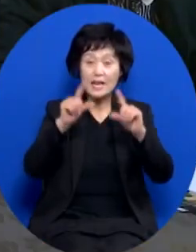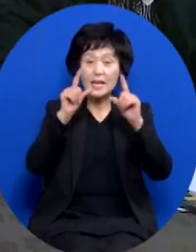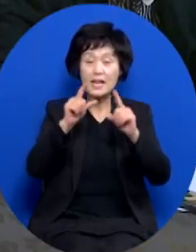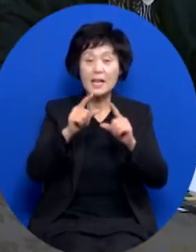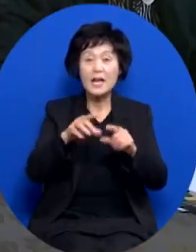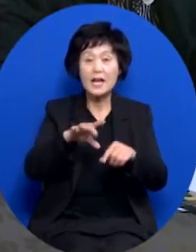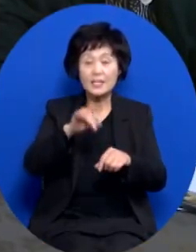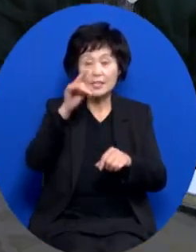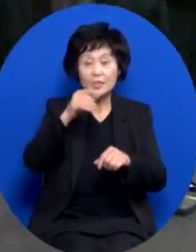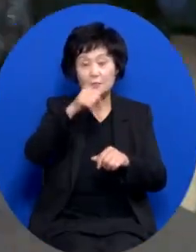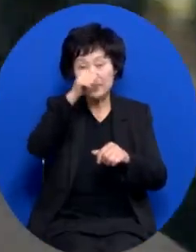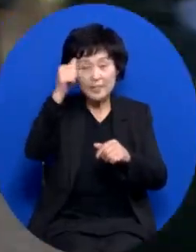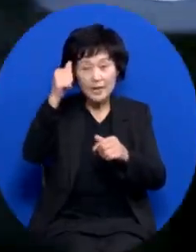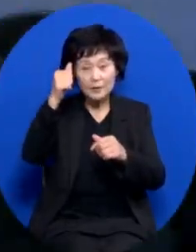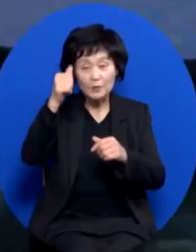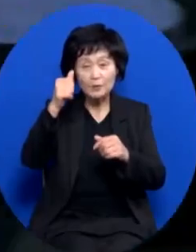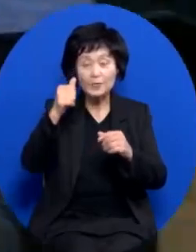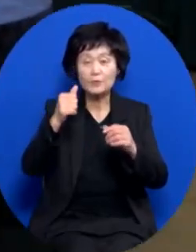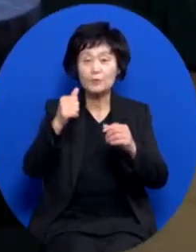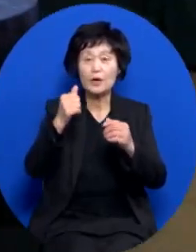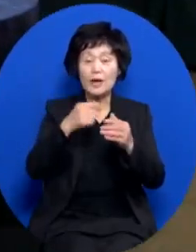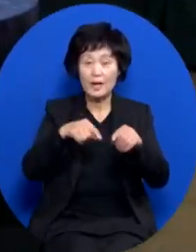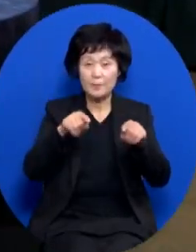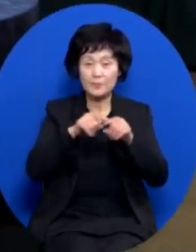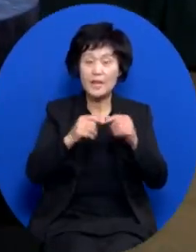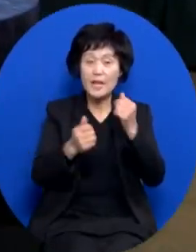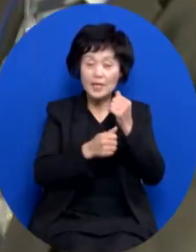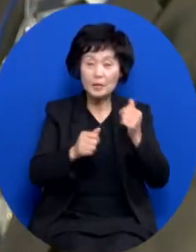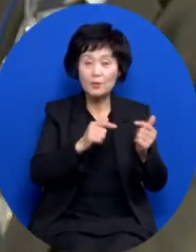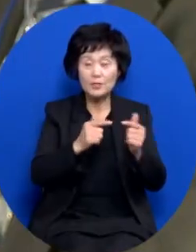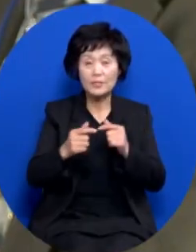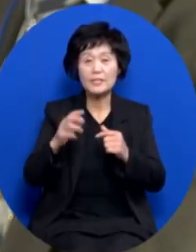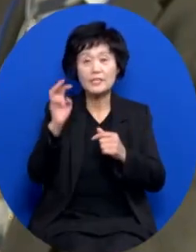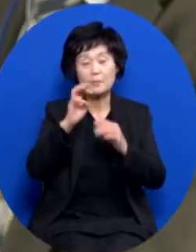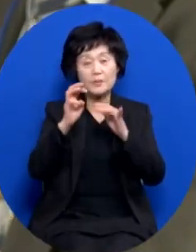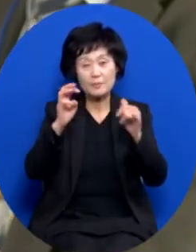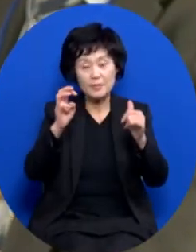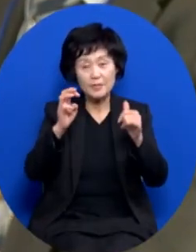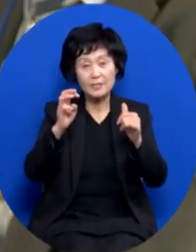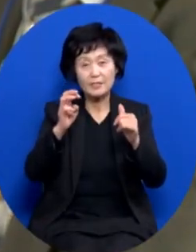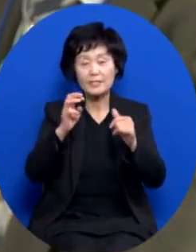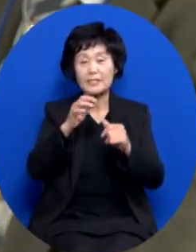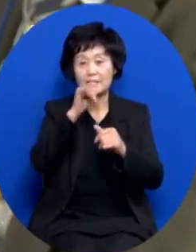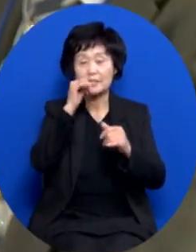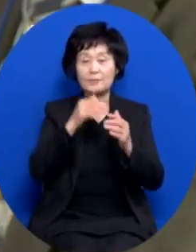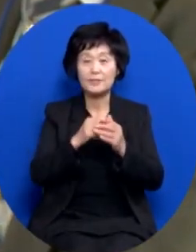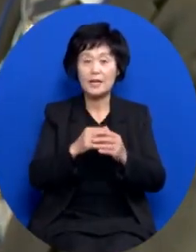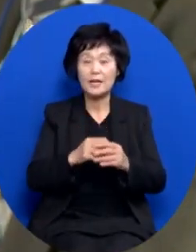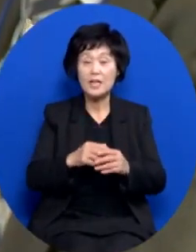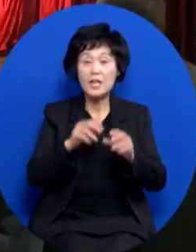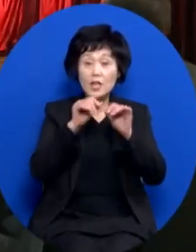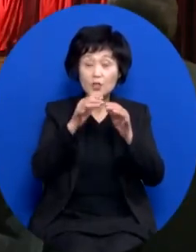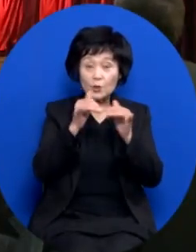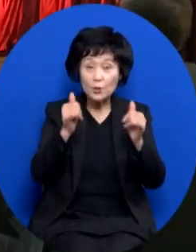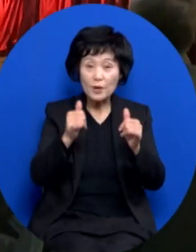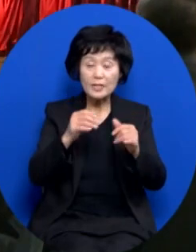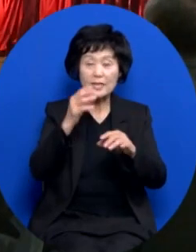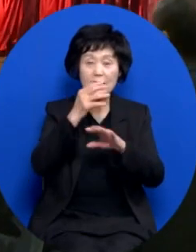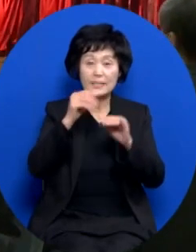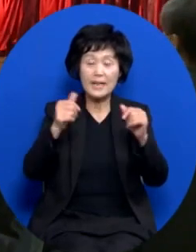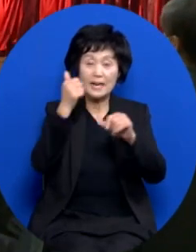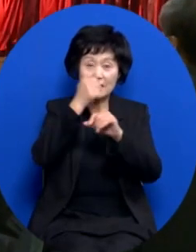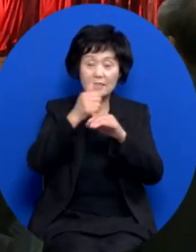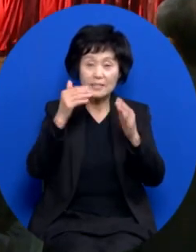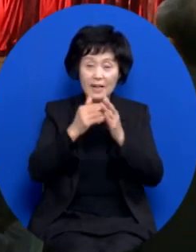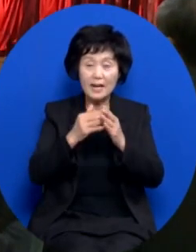최병태 장로를 비롯해 임원과 이사회 약 30명이 구성됐습니다 월드 선교회는 땅끝까지 이르러 내